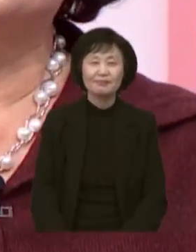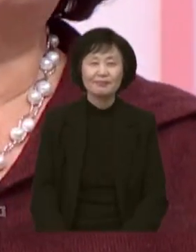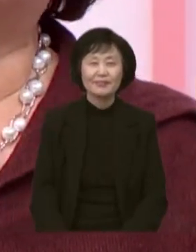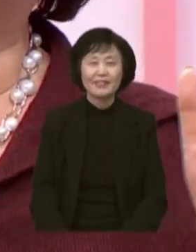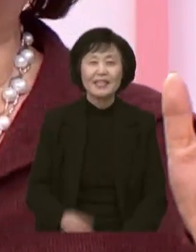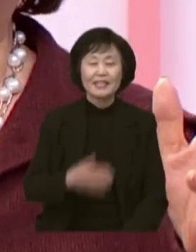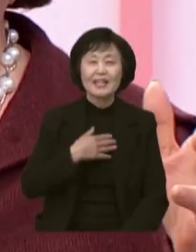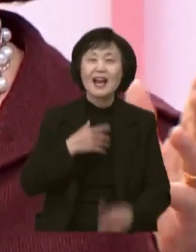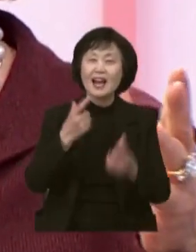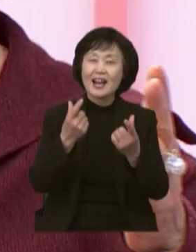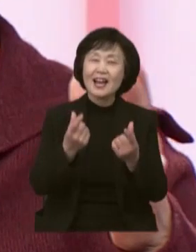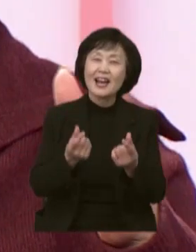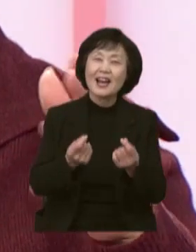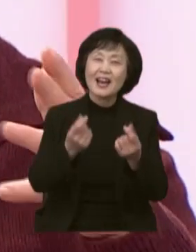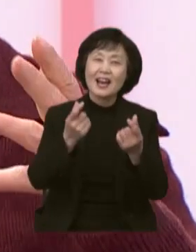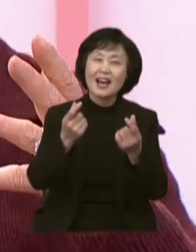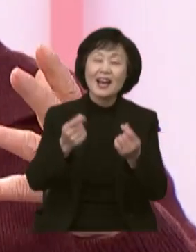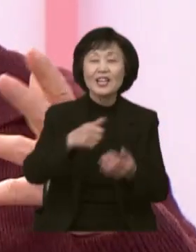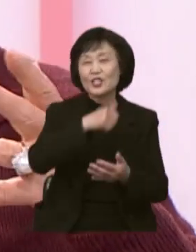주네